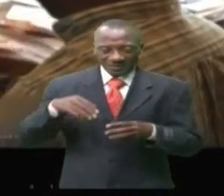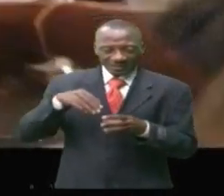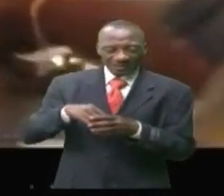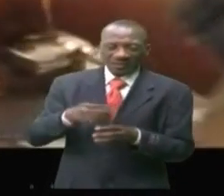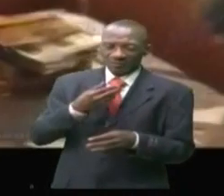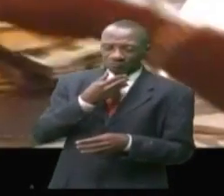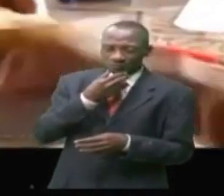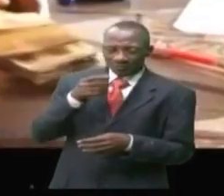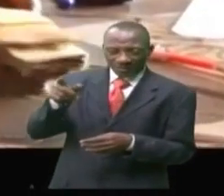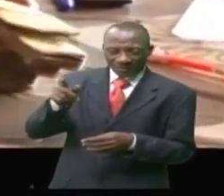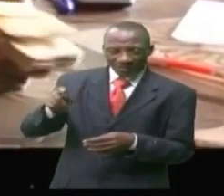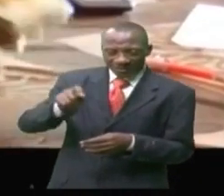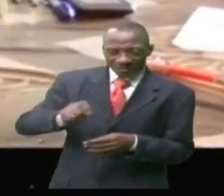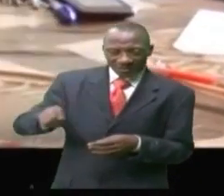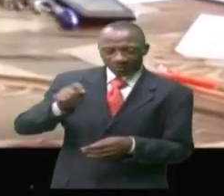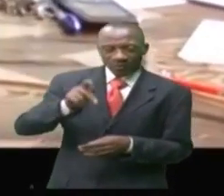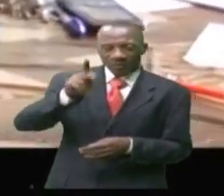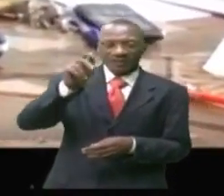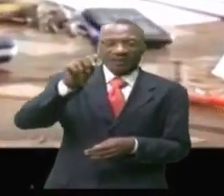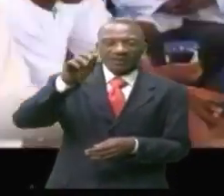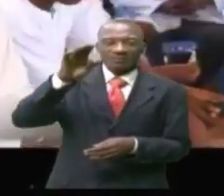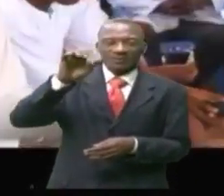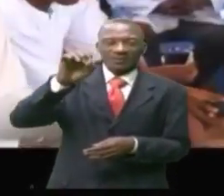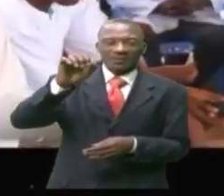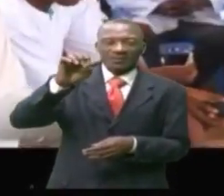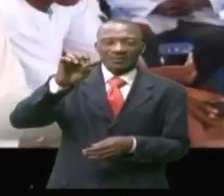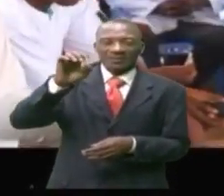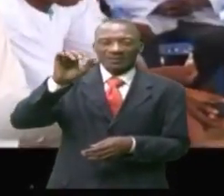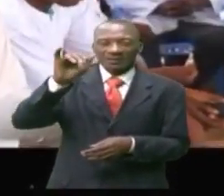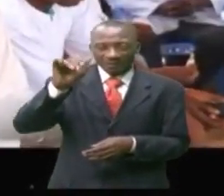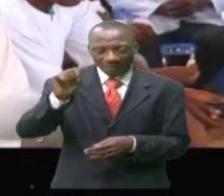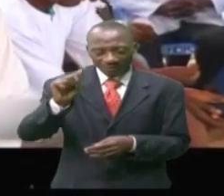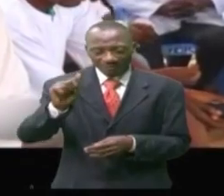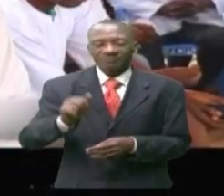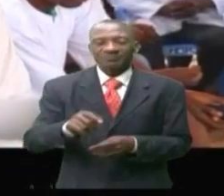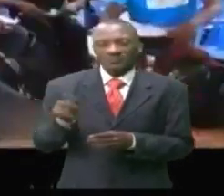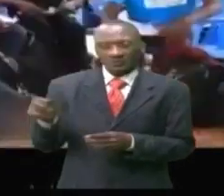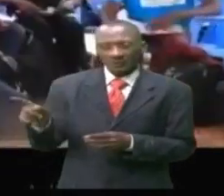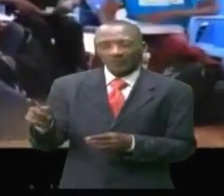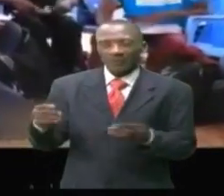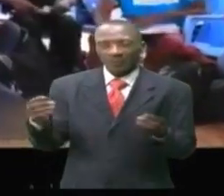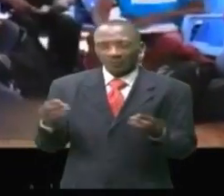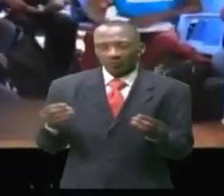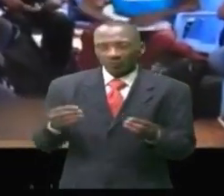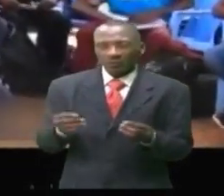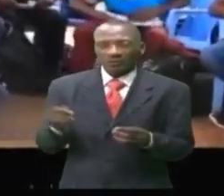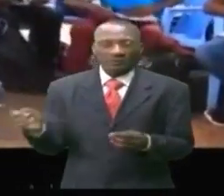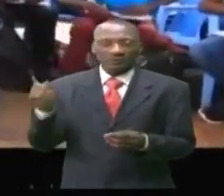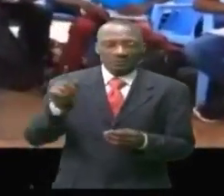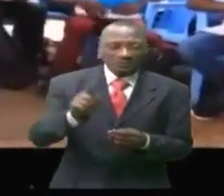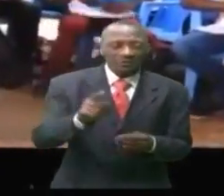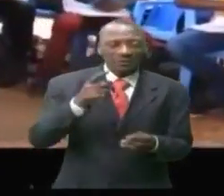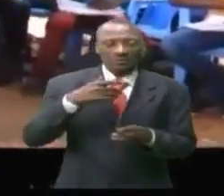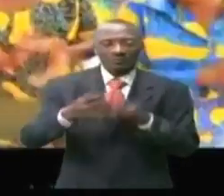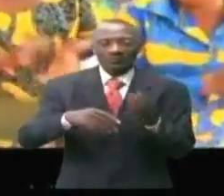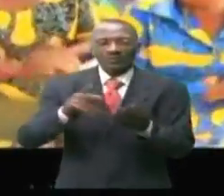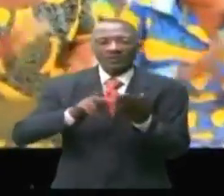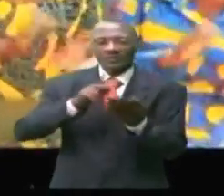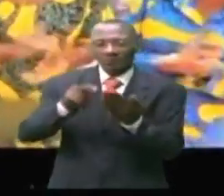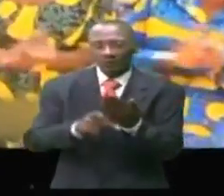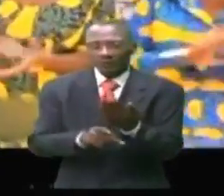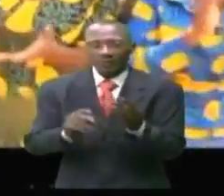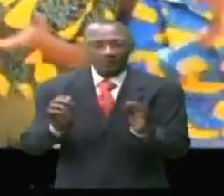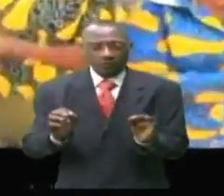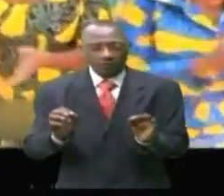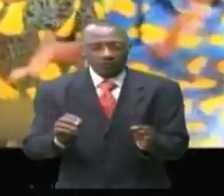de toutes les femmes de Kabeya-Kamanga. Cette démarche s'inscrit dans le cadre du soutien du programme sur la couverture santé universelle